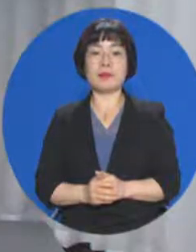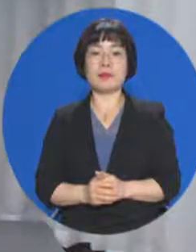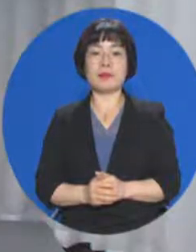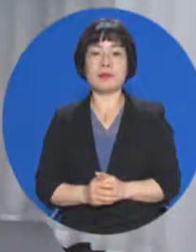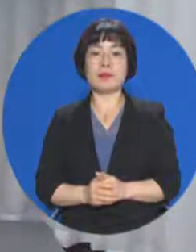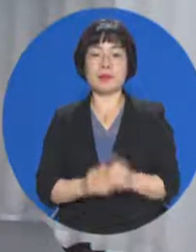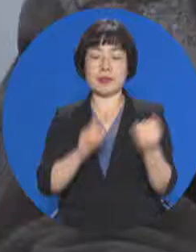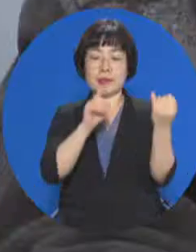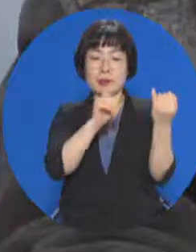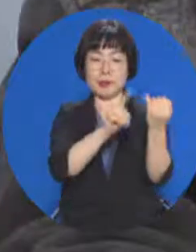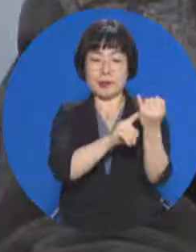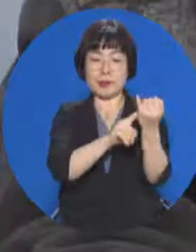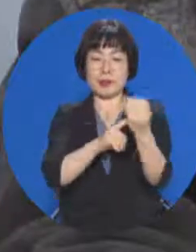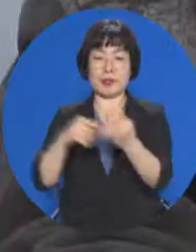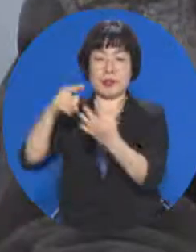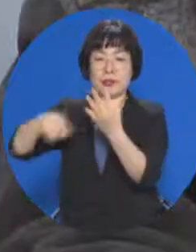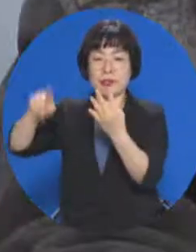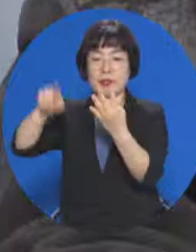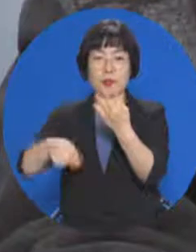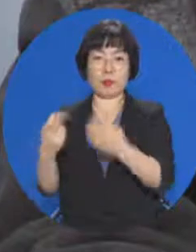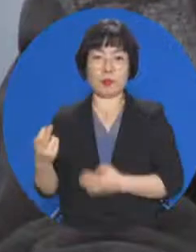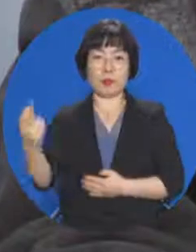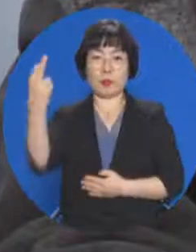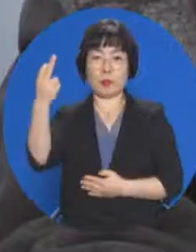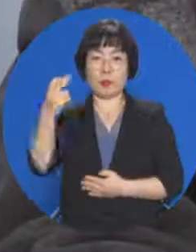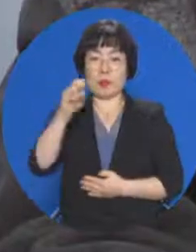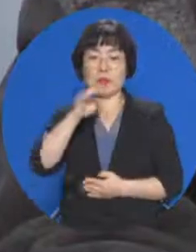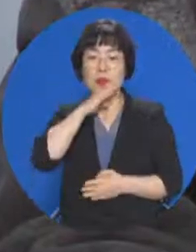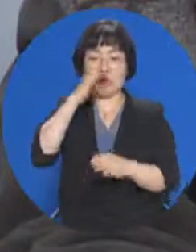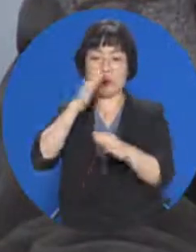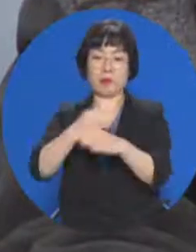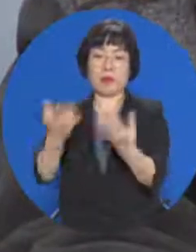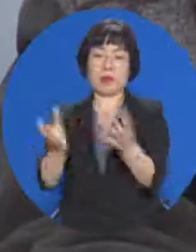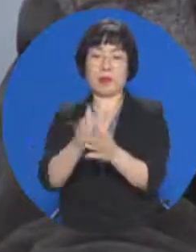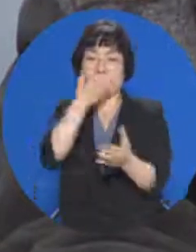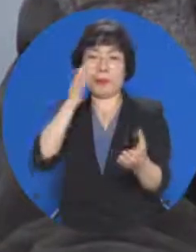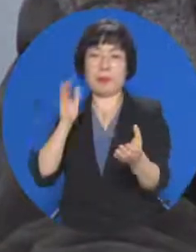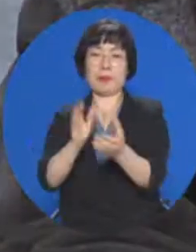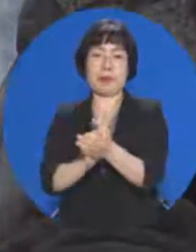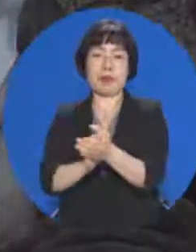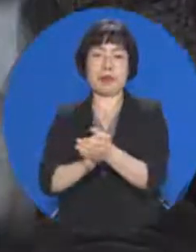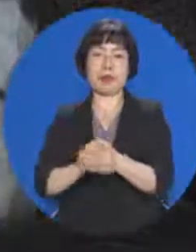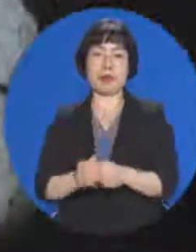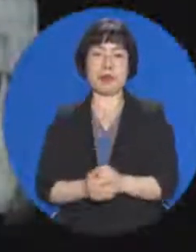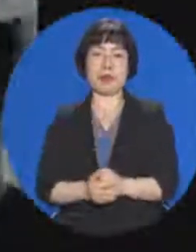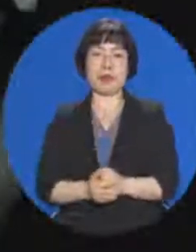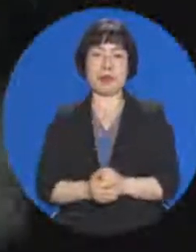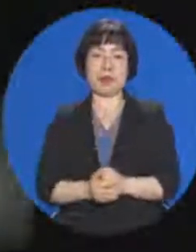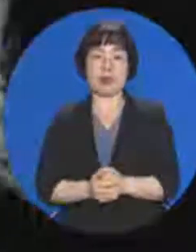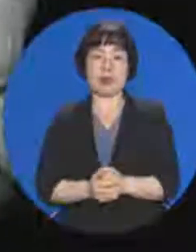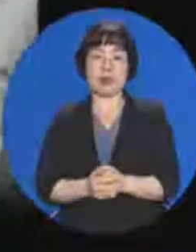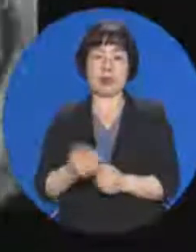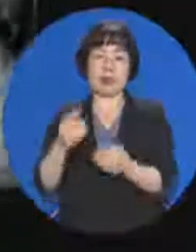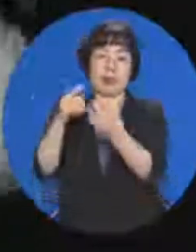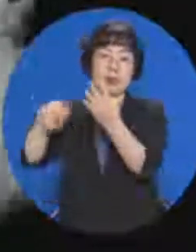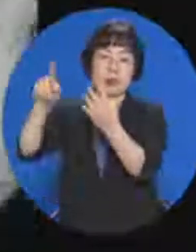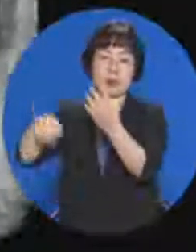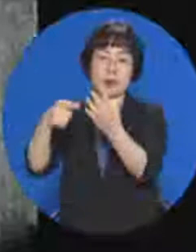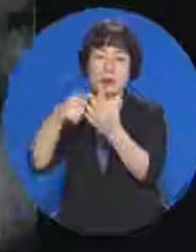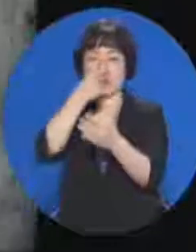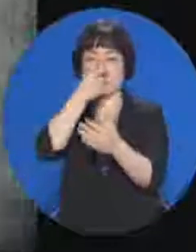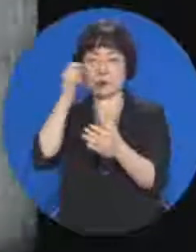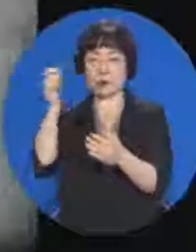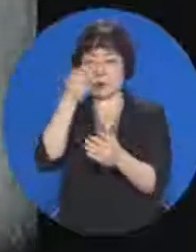박춘혜 씨의 사촌 오빠 박병현 씨는 인민군 동조 세력의 한 사람이었습니다. 그런 손이 사촌 형을 유난히